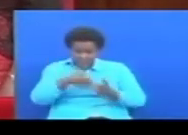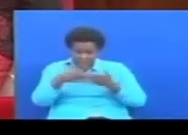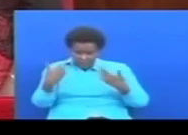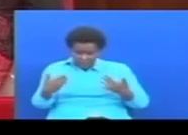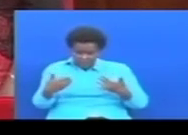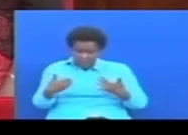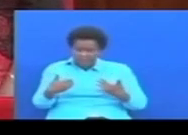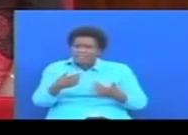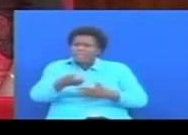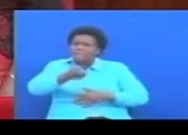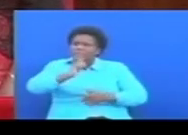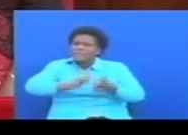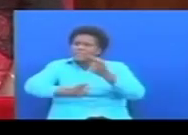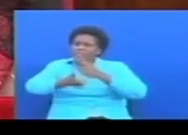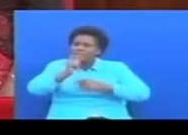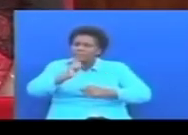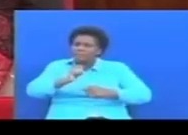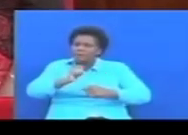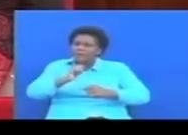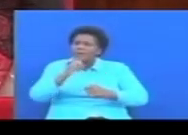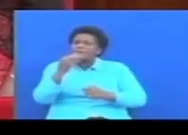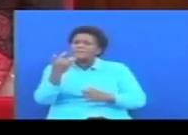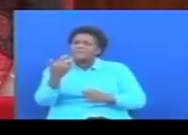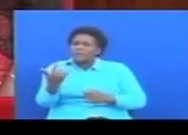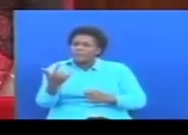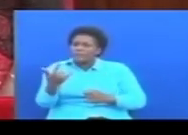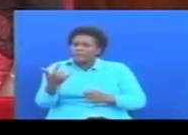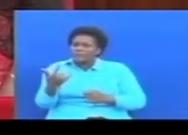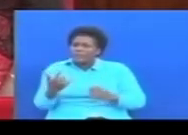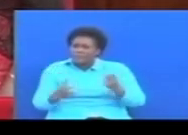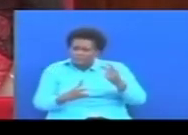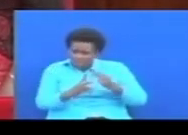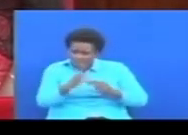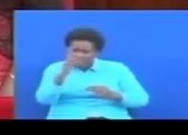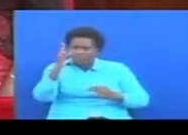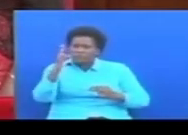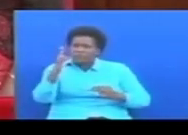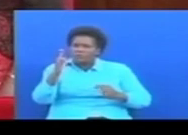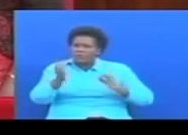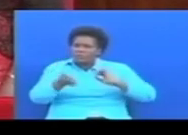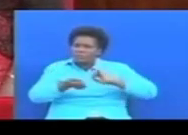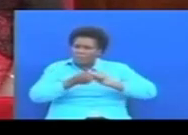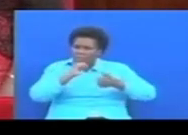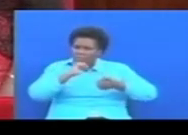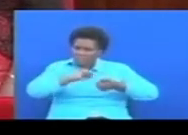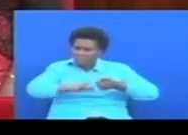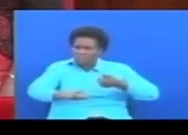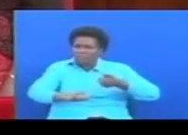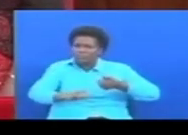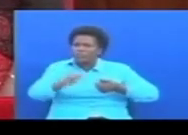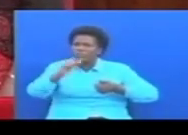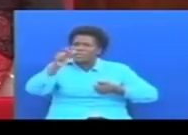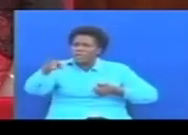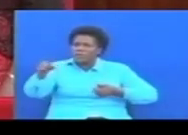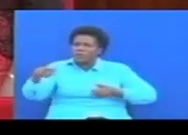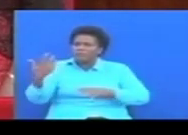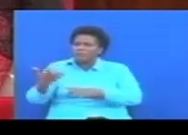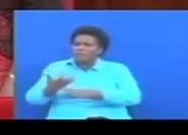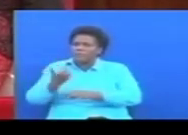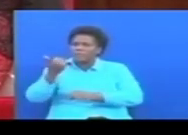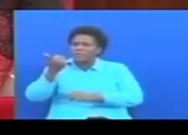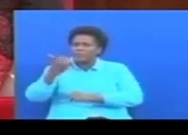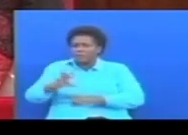vingapi vimetatua matatizo ya wananchi wenye maswali niliyowauliza kwenye